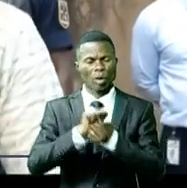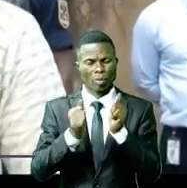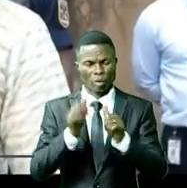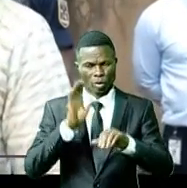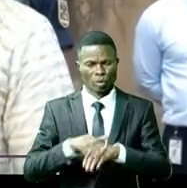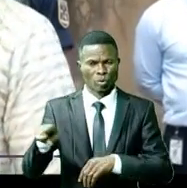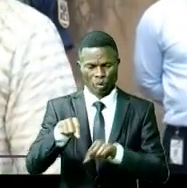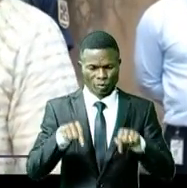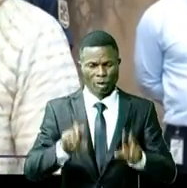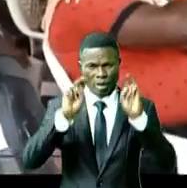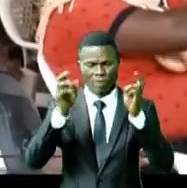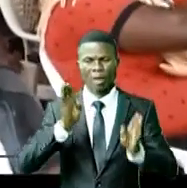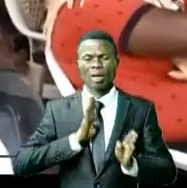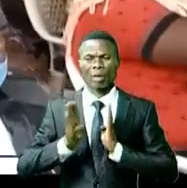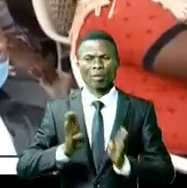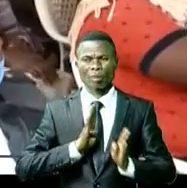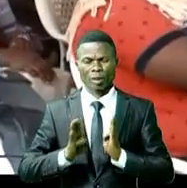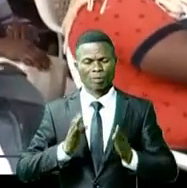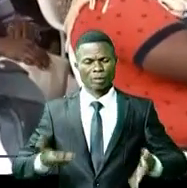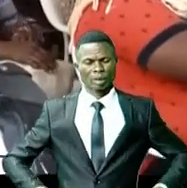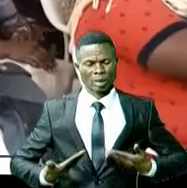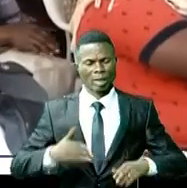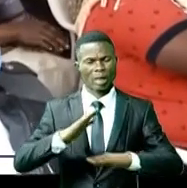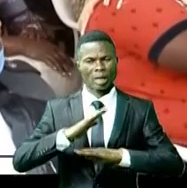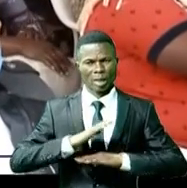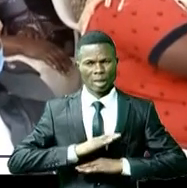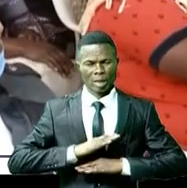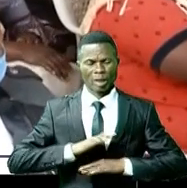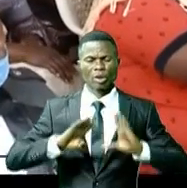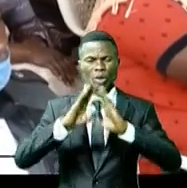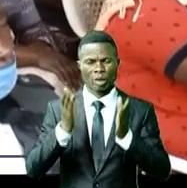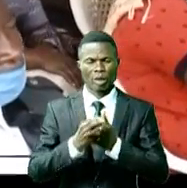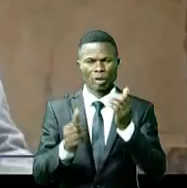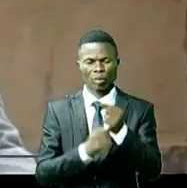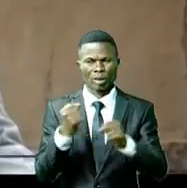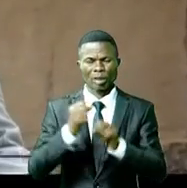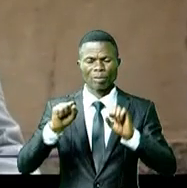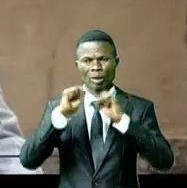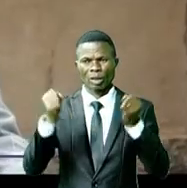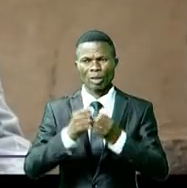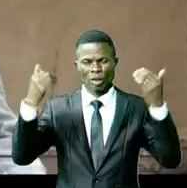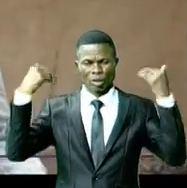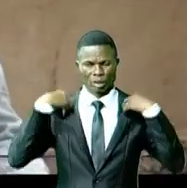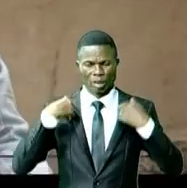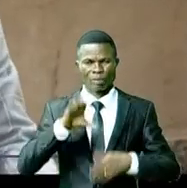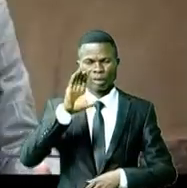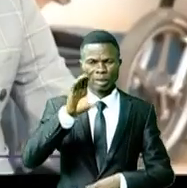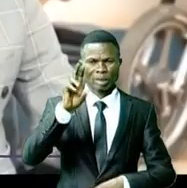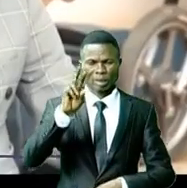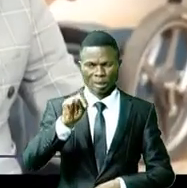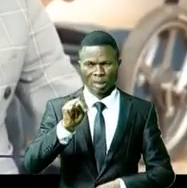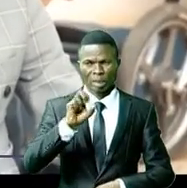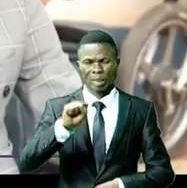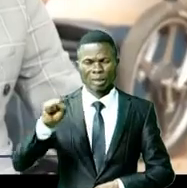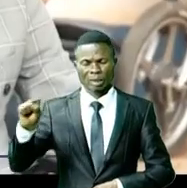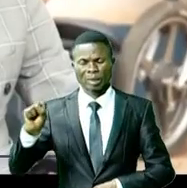qui se passe dans ces contrées. Sentiment de satisfaction pour les prestataires sociaux et les chefs d'antenne de la CNSS Beni, M.